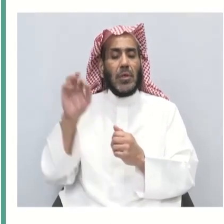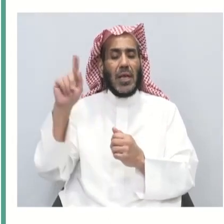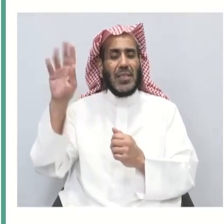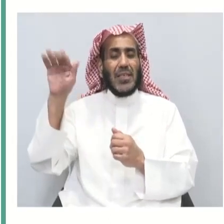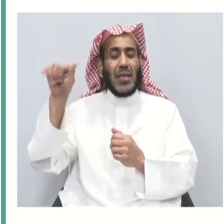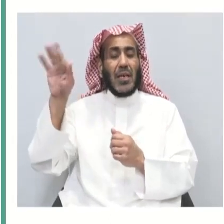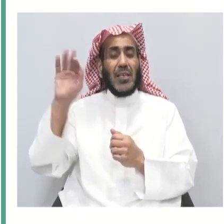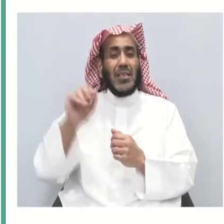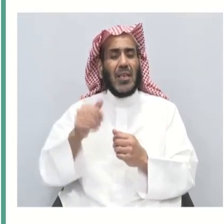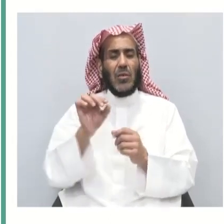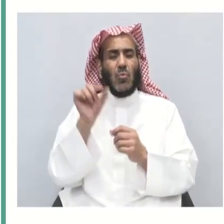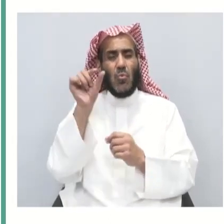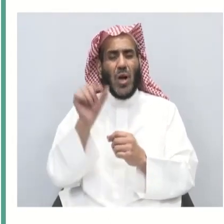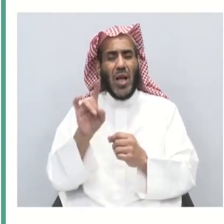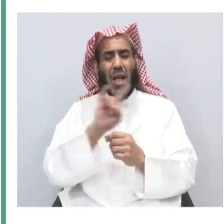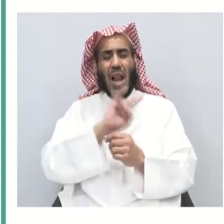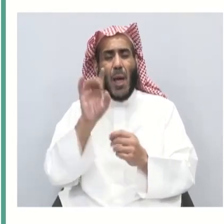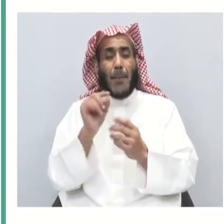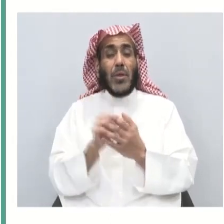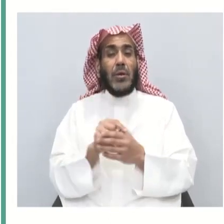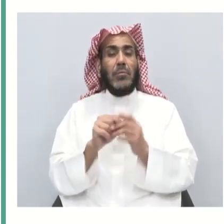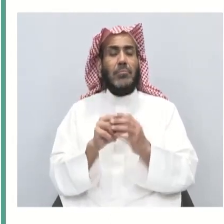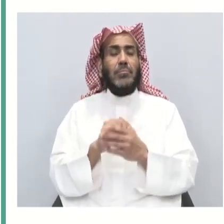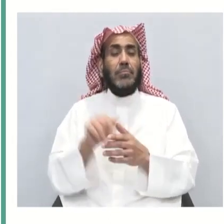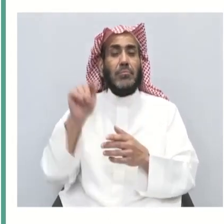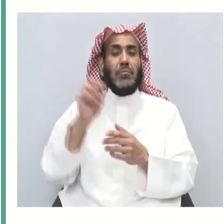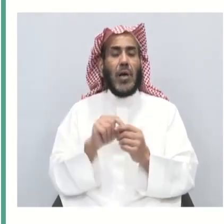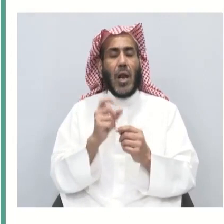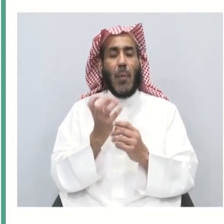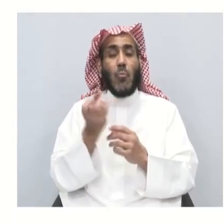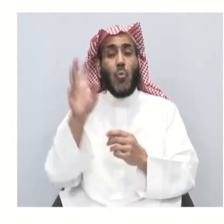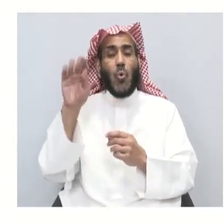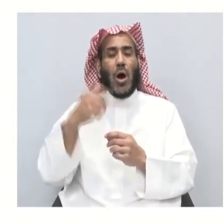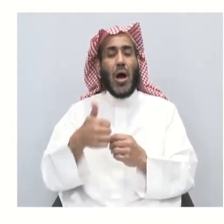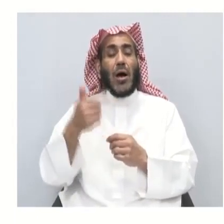السرخسيات وعائية لابذرية. نعم حتكون الأبواق.